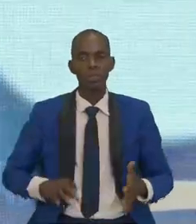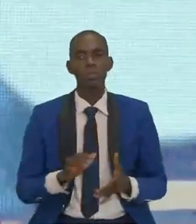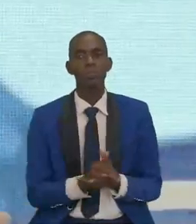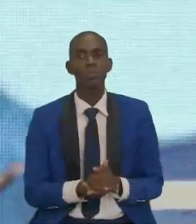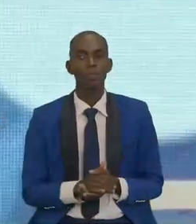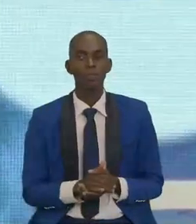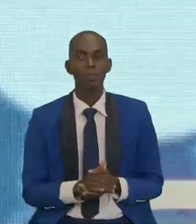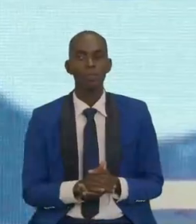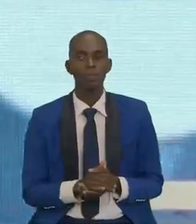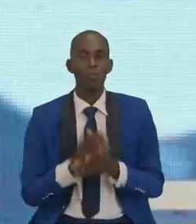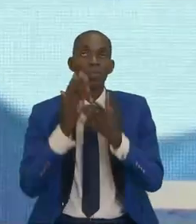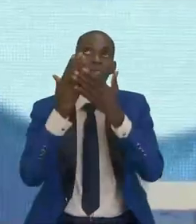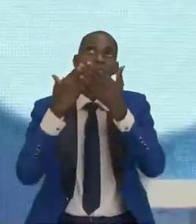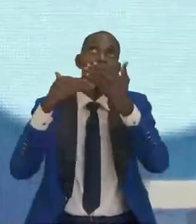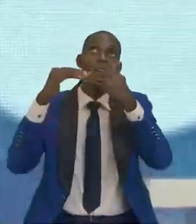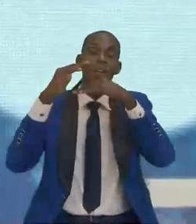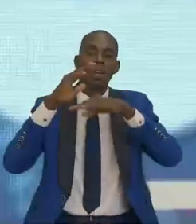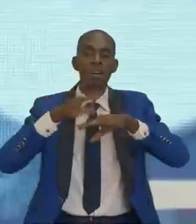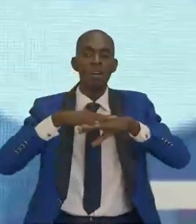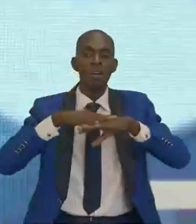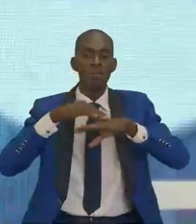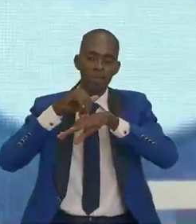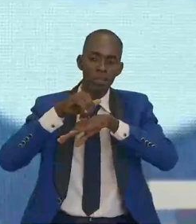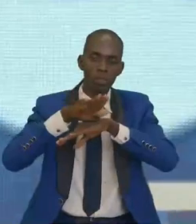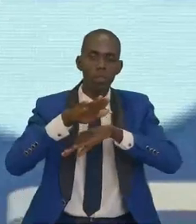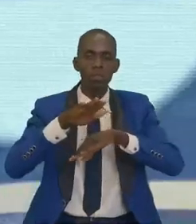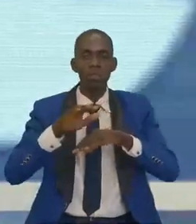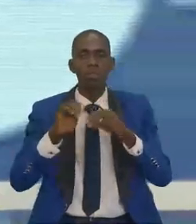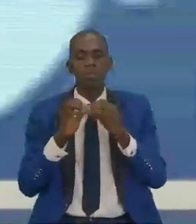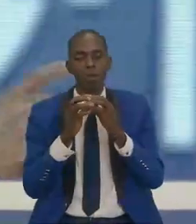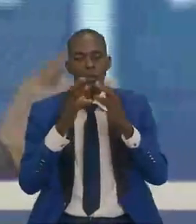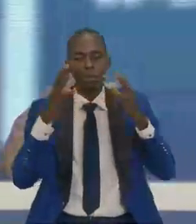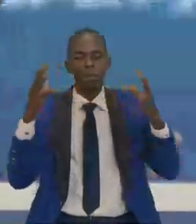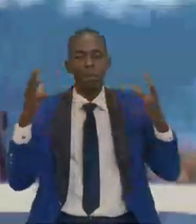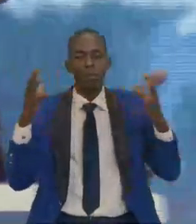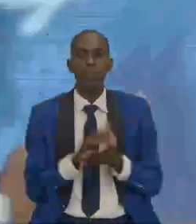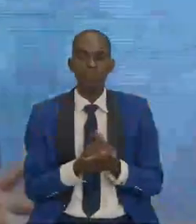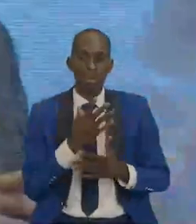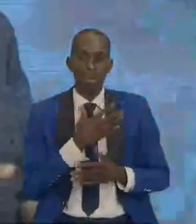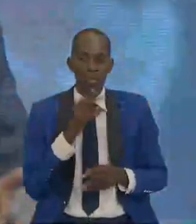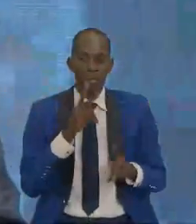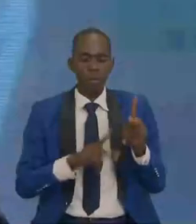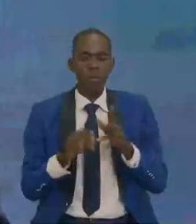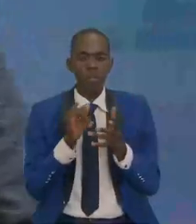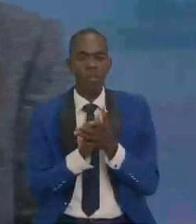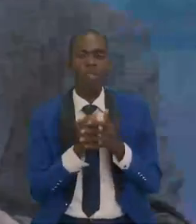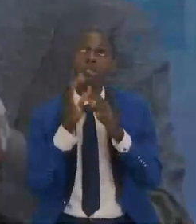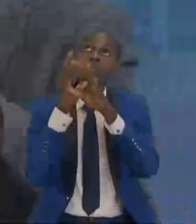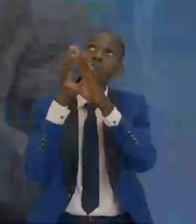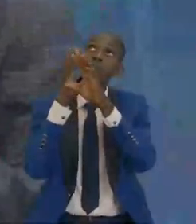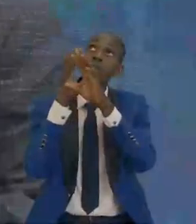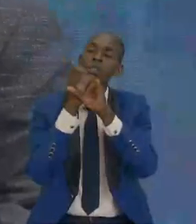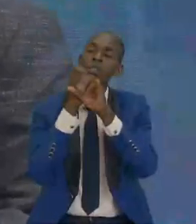c'est le Seigneur Jésus-Christ. l'abondance envoyée depuis le